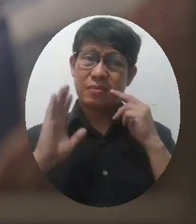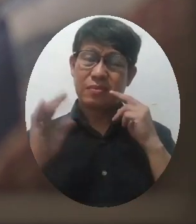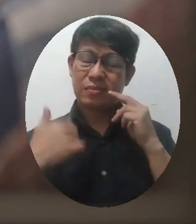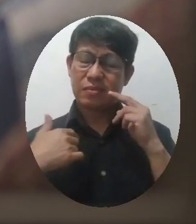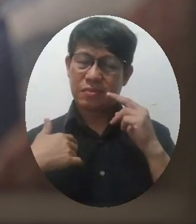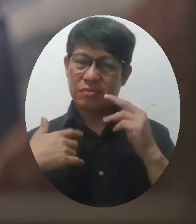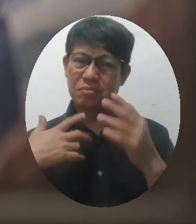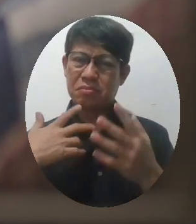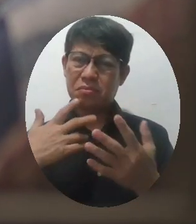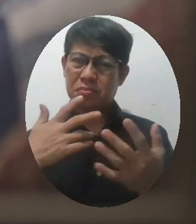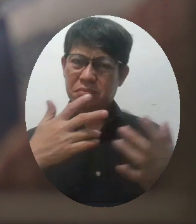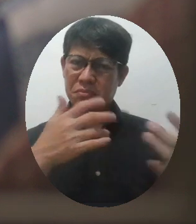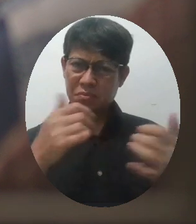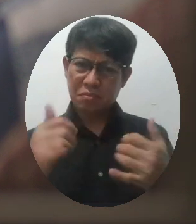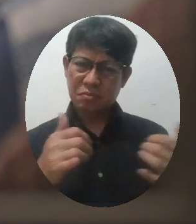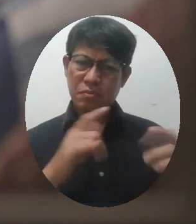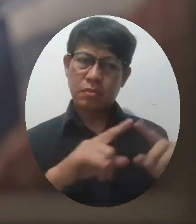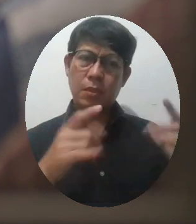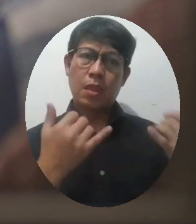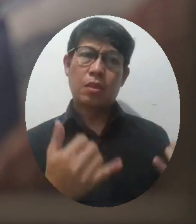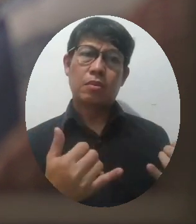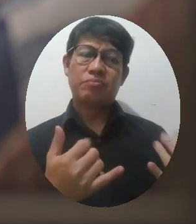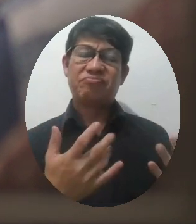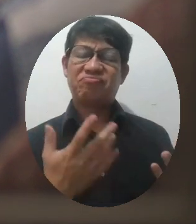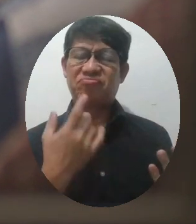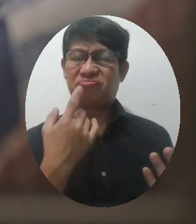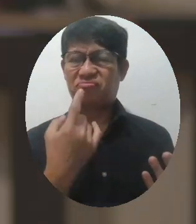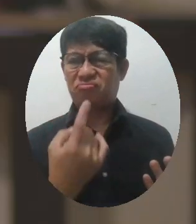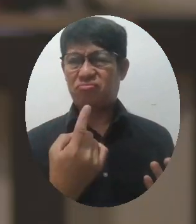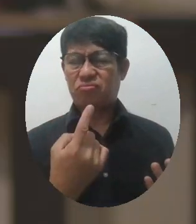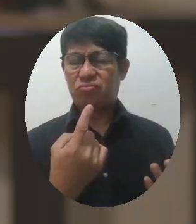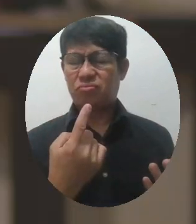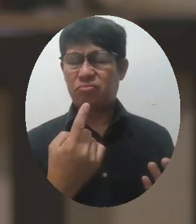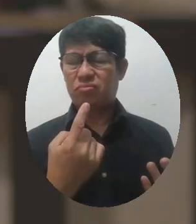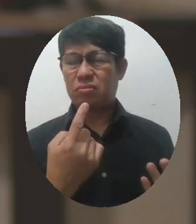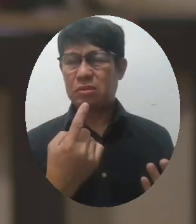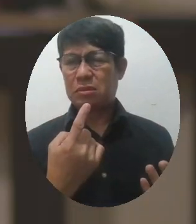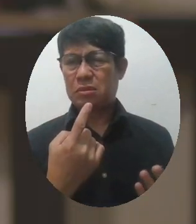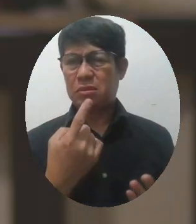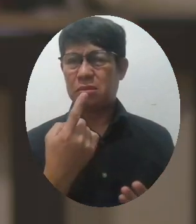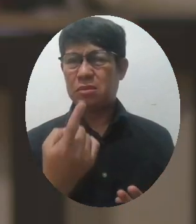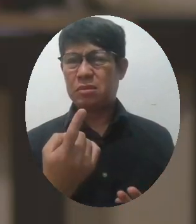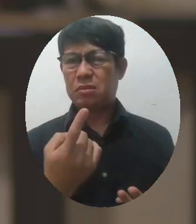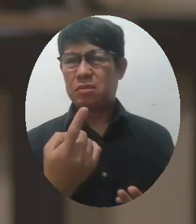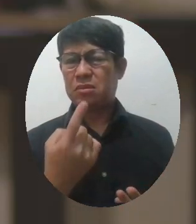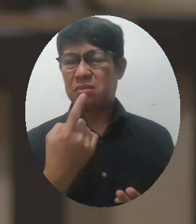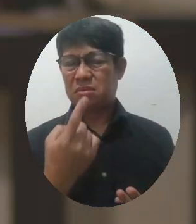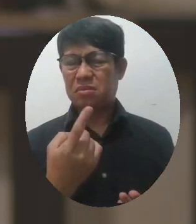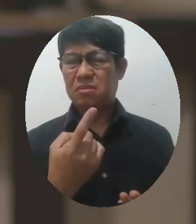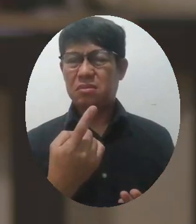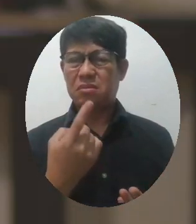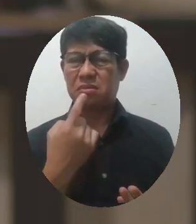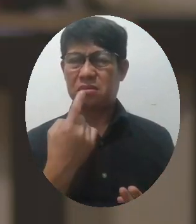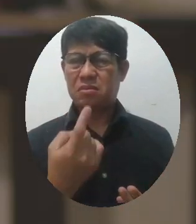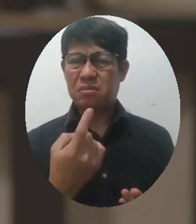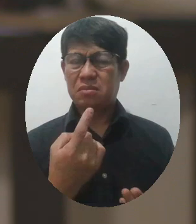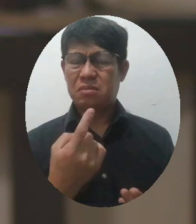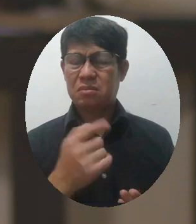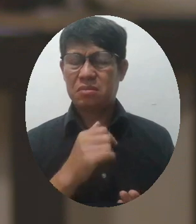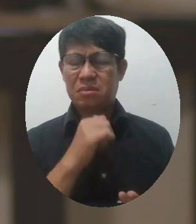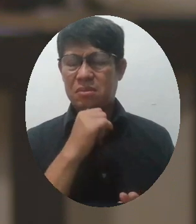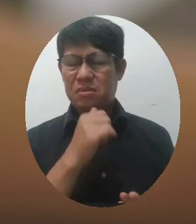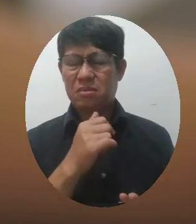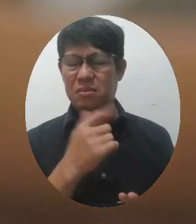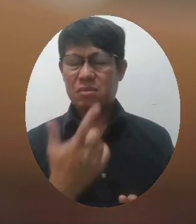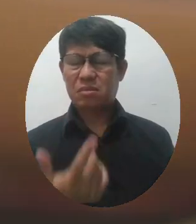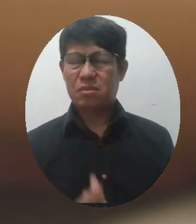lang siya, sir, nakahiga. Ano lang siya, tulala, ganun. Pero nung nag-start na po siya na mag 7 years old, doon po siya naging bibong